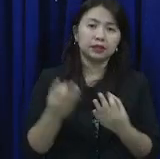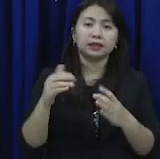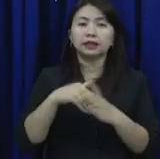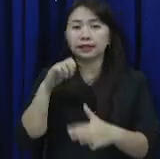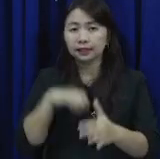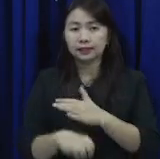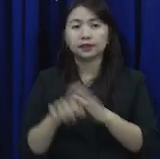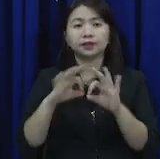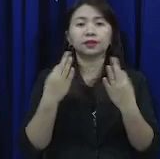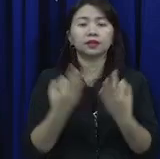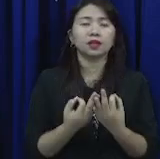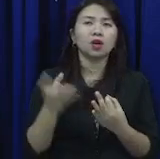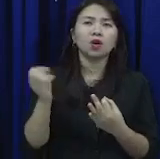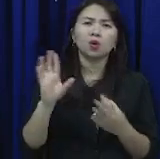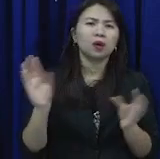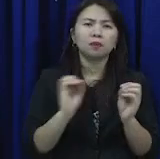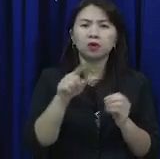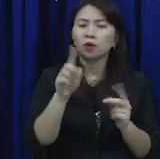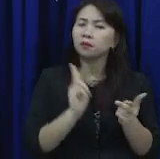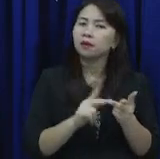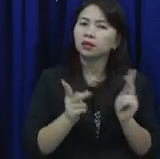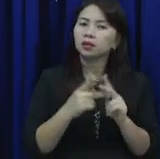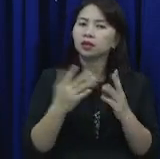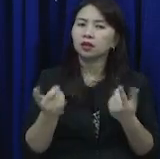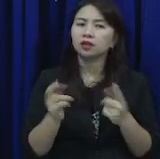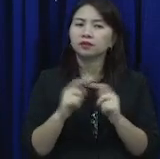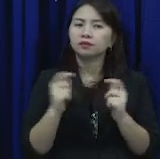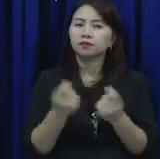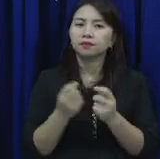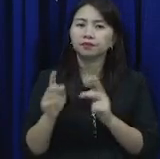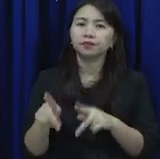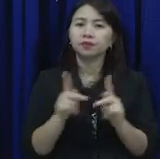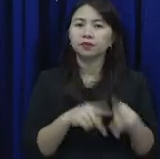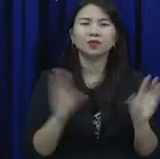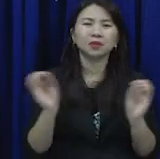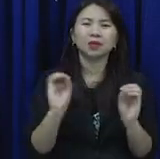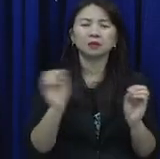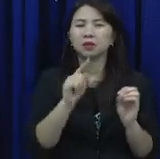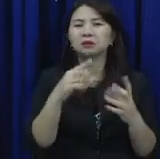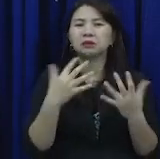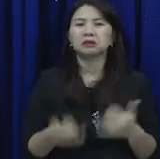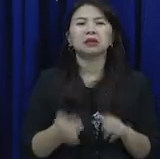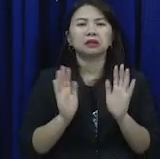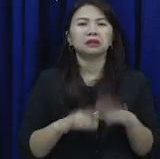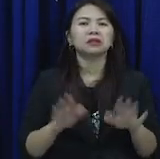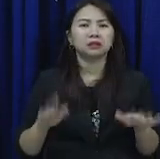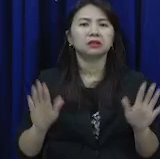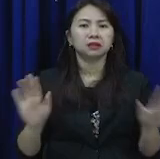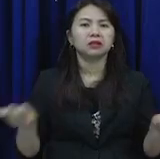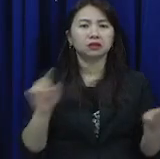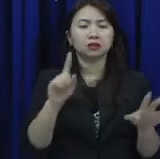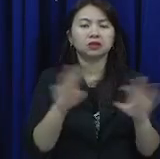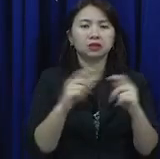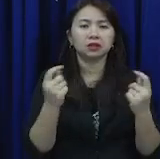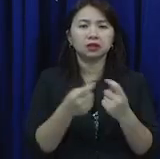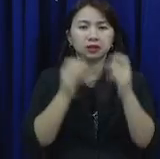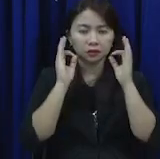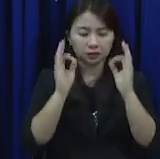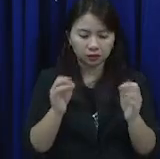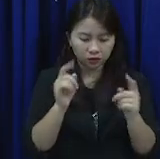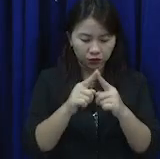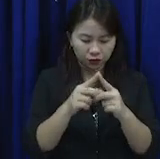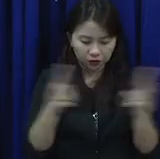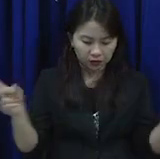o me wala pa kayong asawa team preparation wala pa kayong anak Ganon din sa inyong team Focus malayo pa kayo sa bagay na